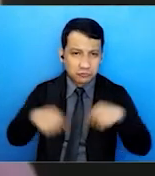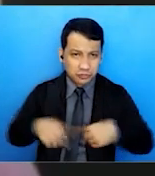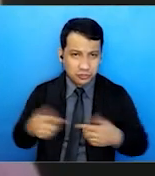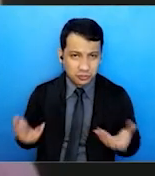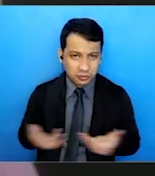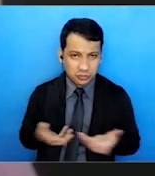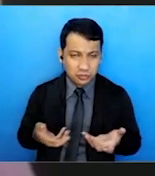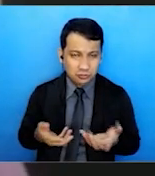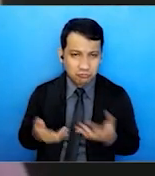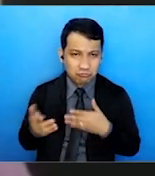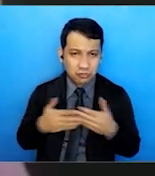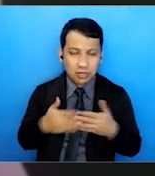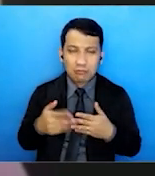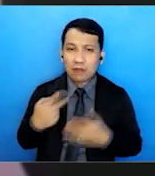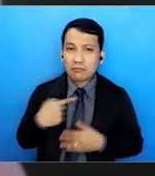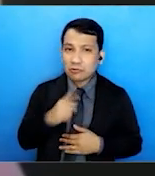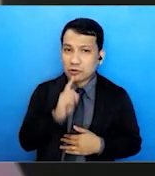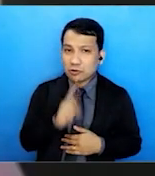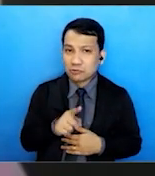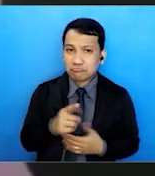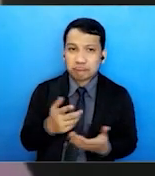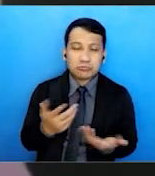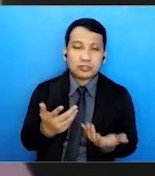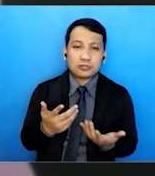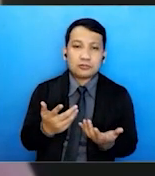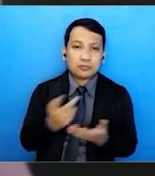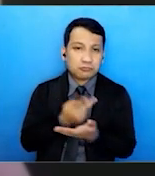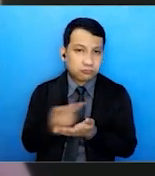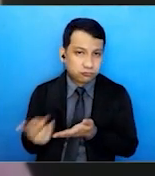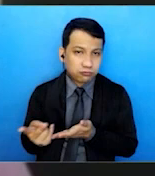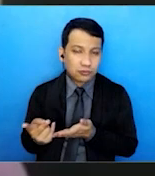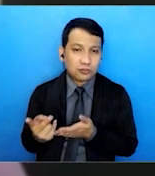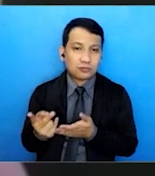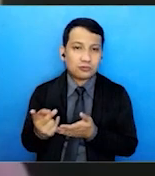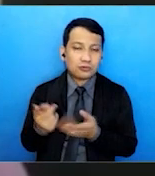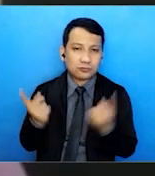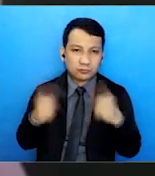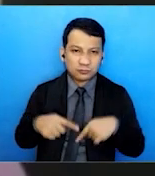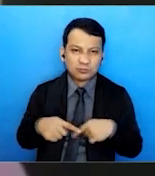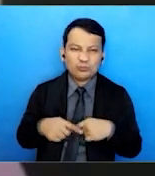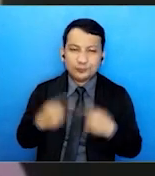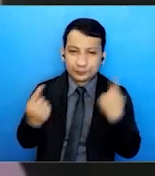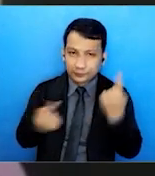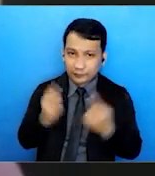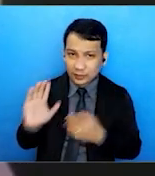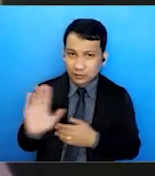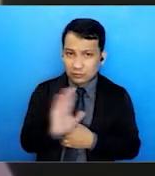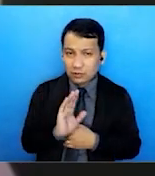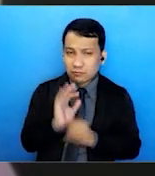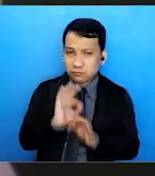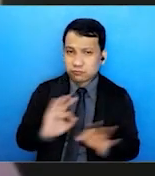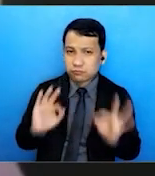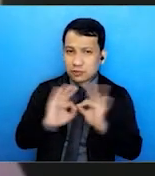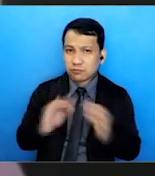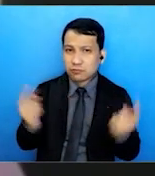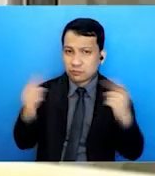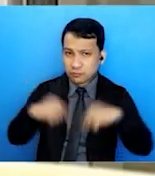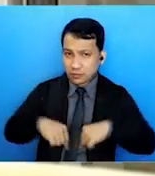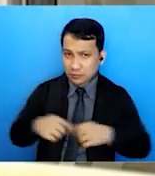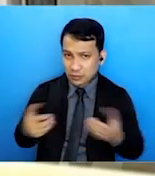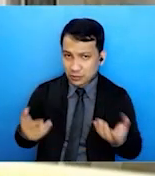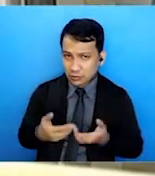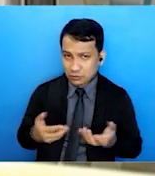past, we've had, you know, failures of implementation at the border kasi kaya nakapasok yung Delta